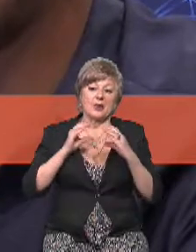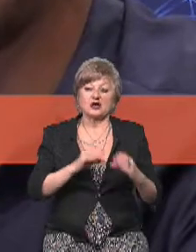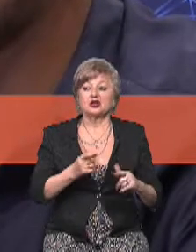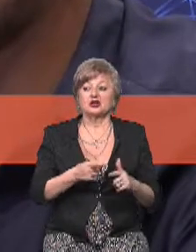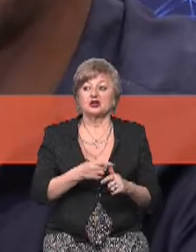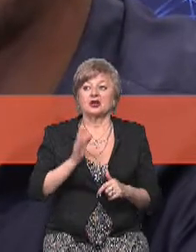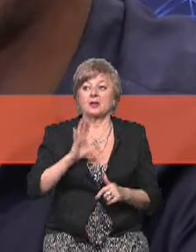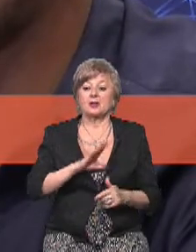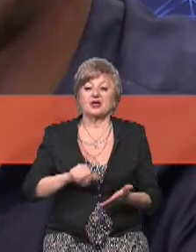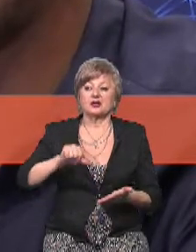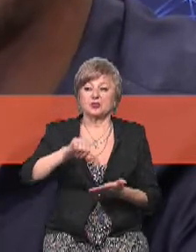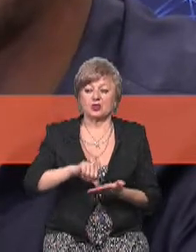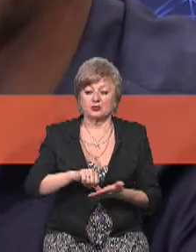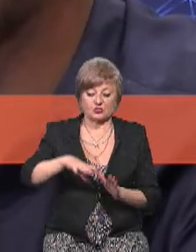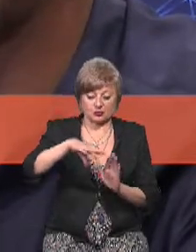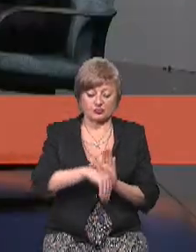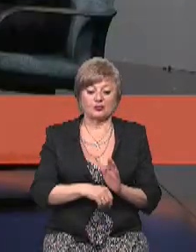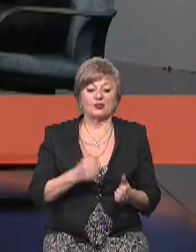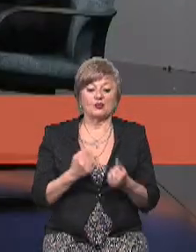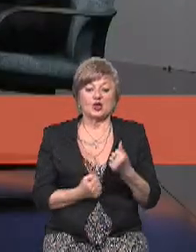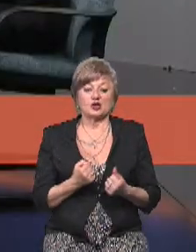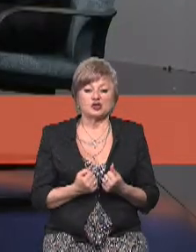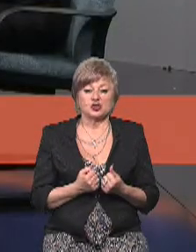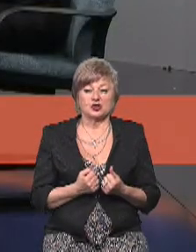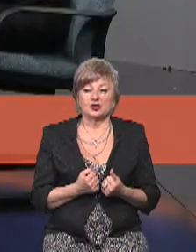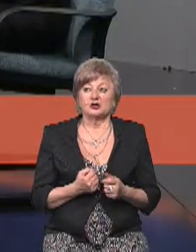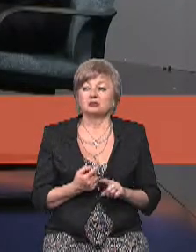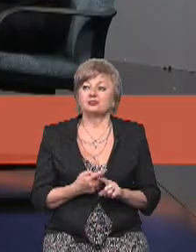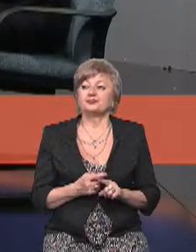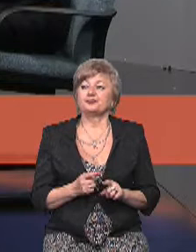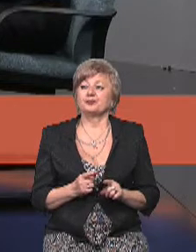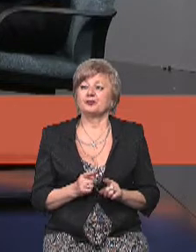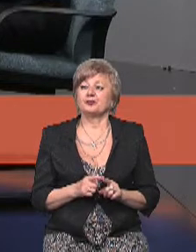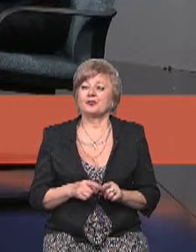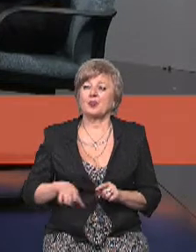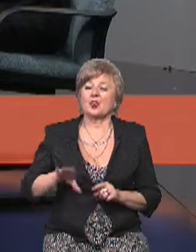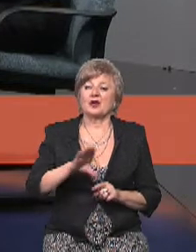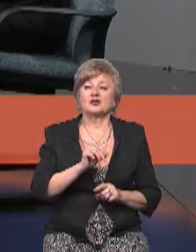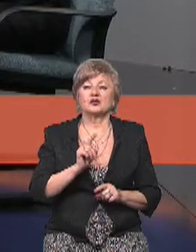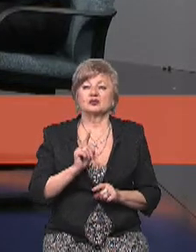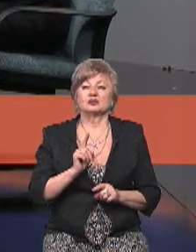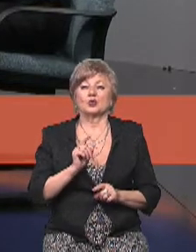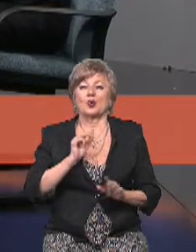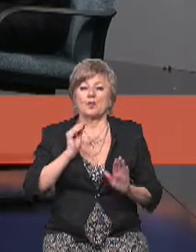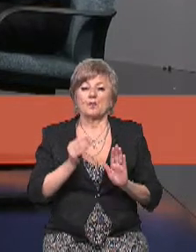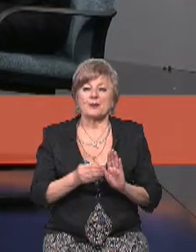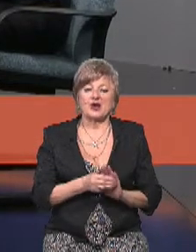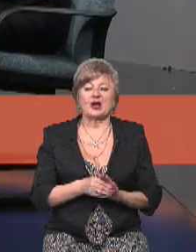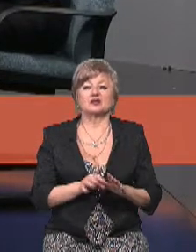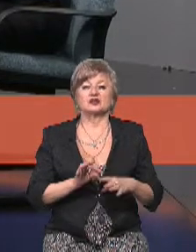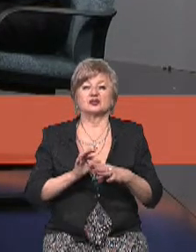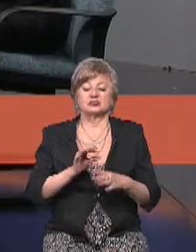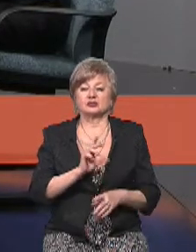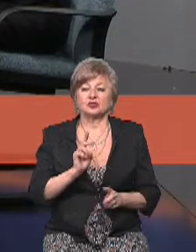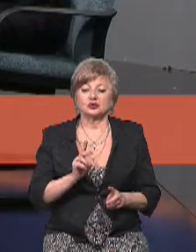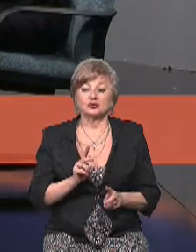бути присутнім в даному автомобілі. Тобто громадянин України, який перебуває, вводить автомобіль